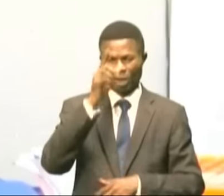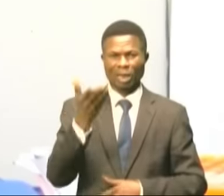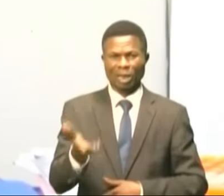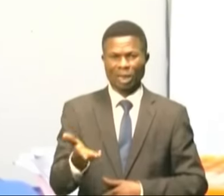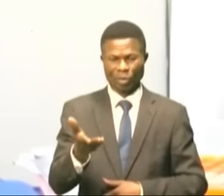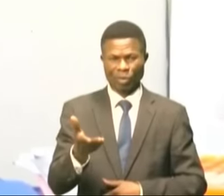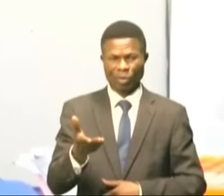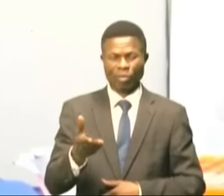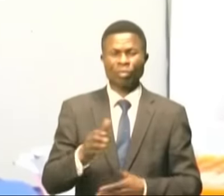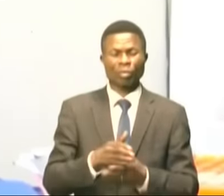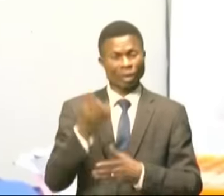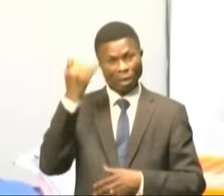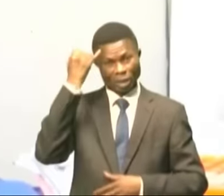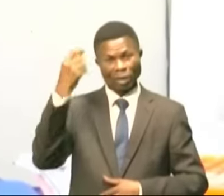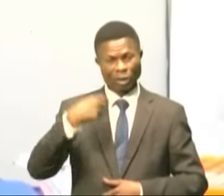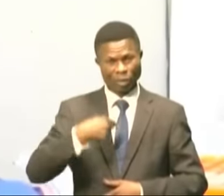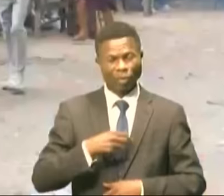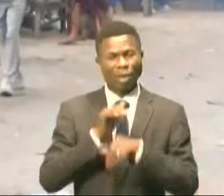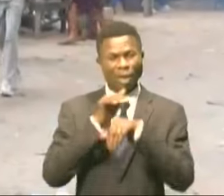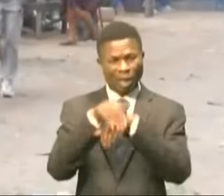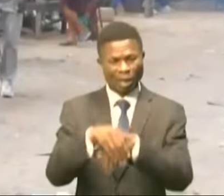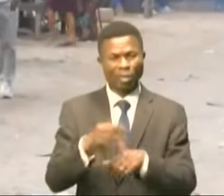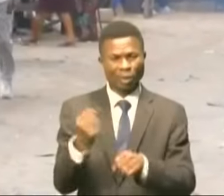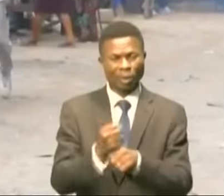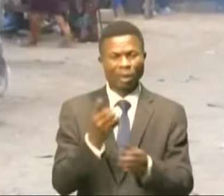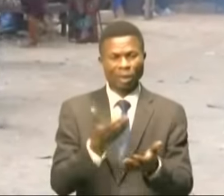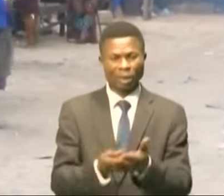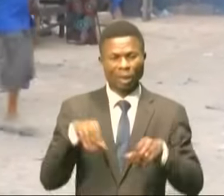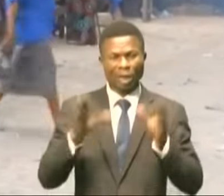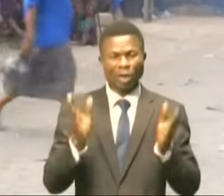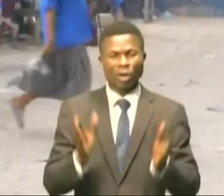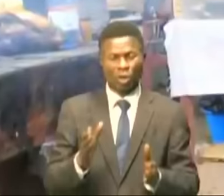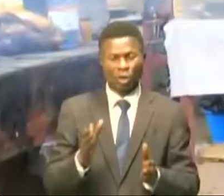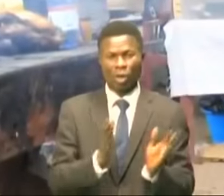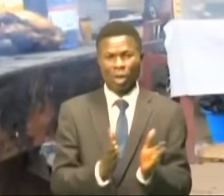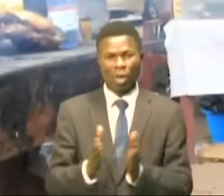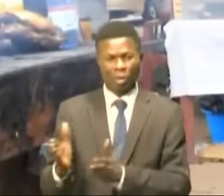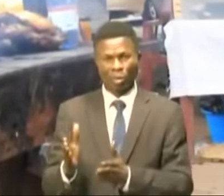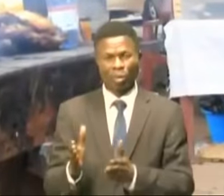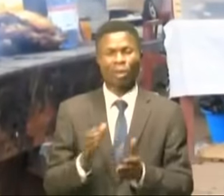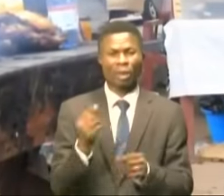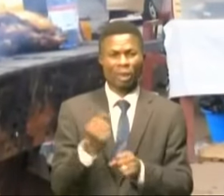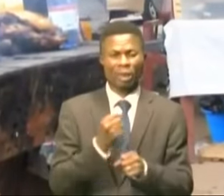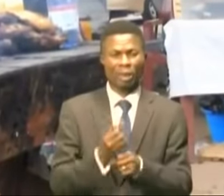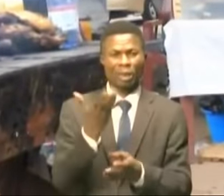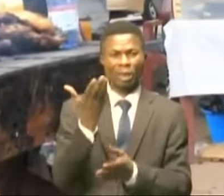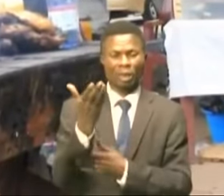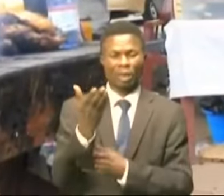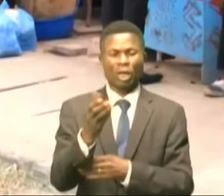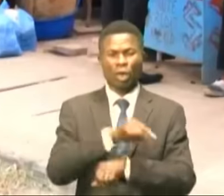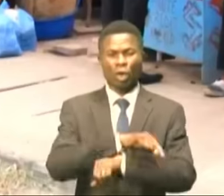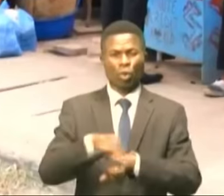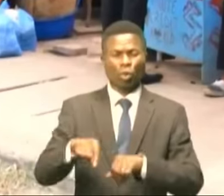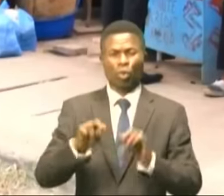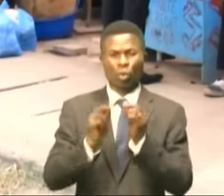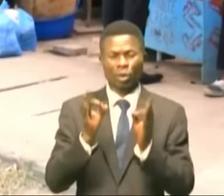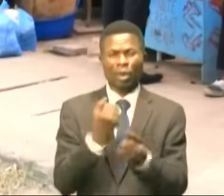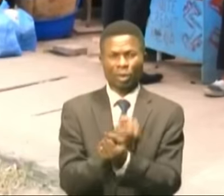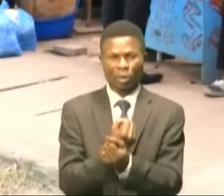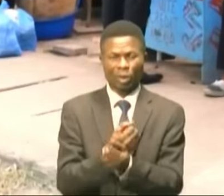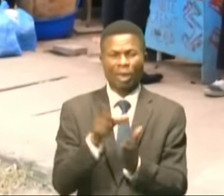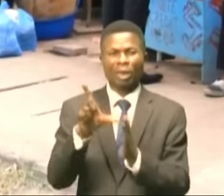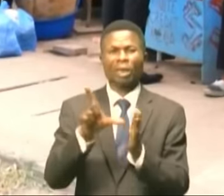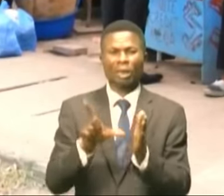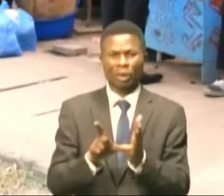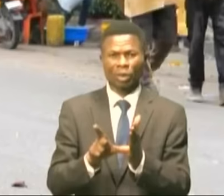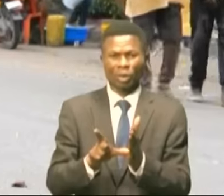Donc je pense qu'elles devaient entrer dans le jeu. Les Congolais aspirent à un lendemain meilleur. Ils appellent à cette nouvelle configuration au respect de l'éthique pour